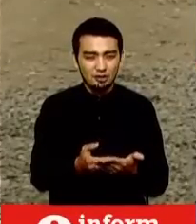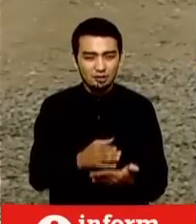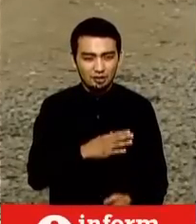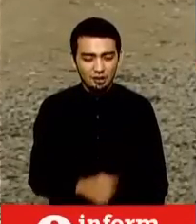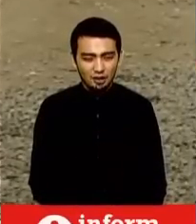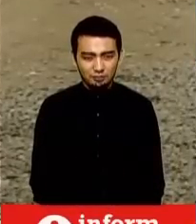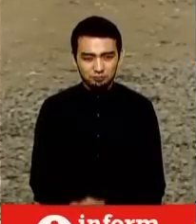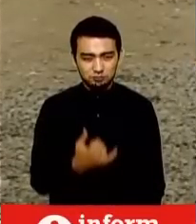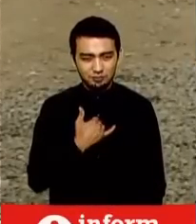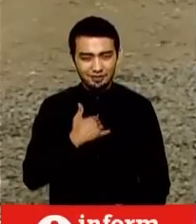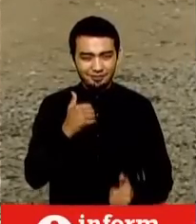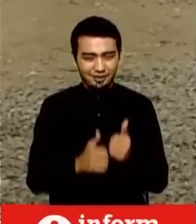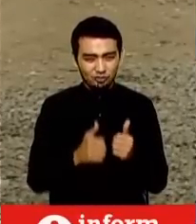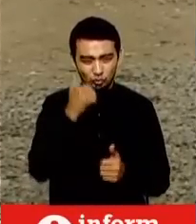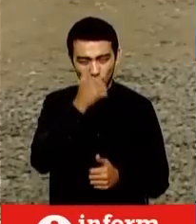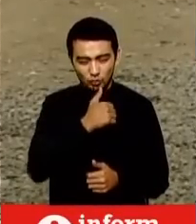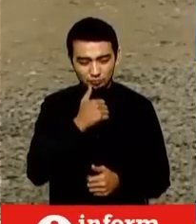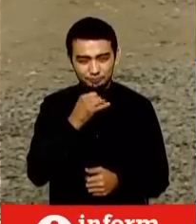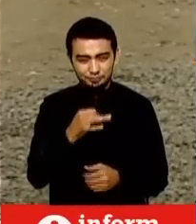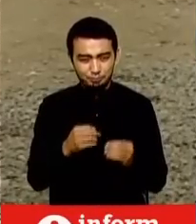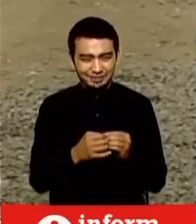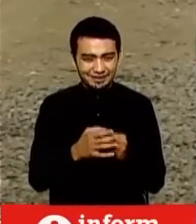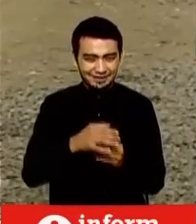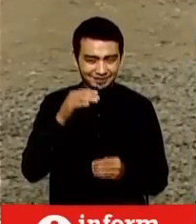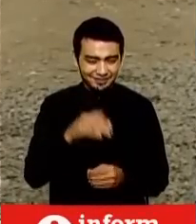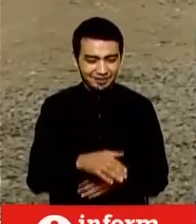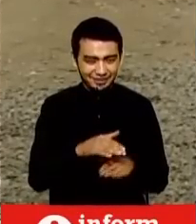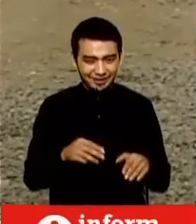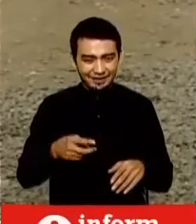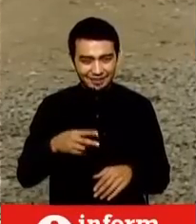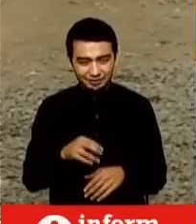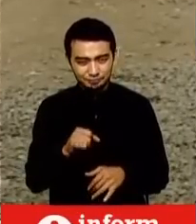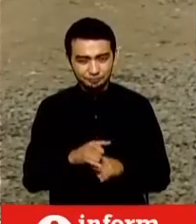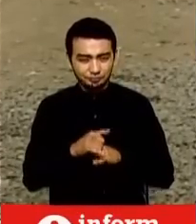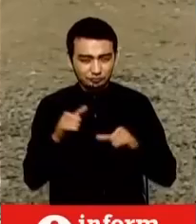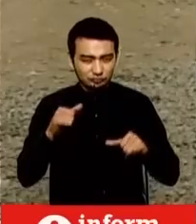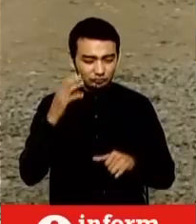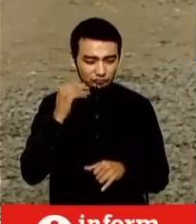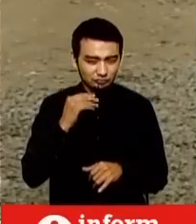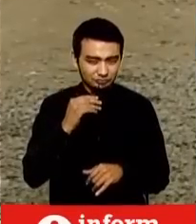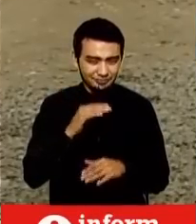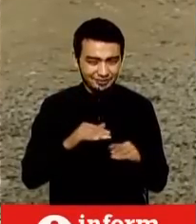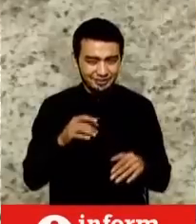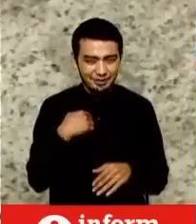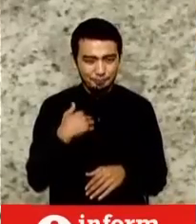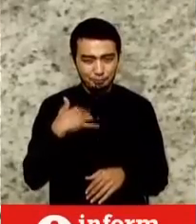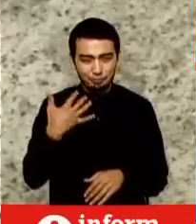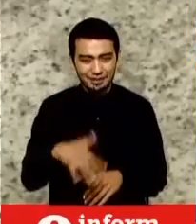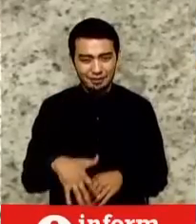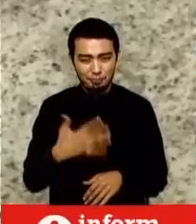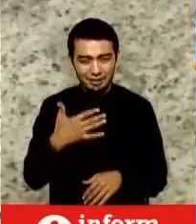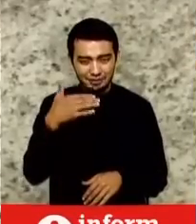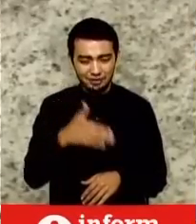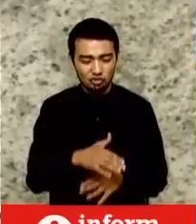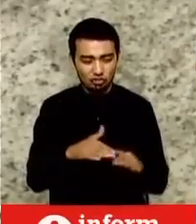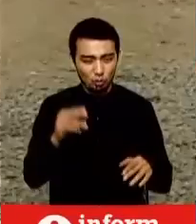сайын 10 мыңнан 15 мың балаға дейін оқушылар саны көбейеді. Тек осы ауданда бізде 55 мың оқушы бар.